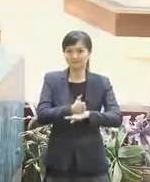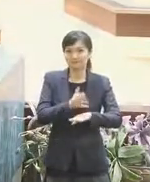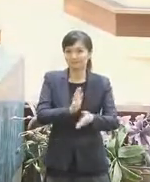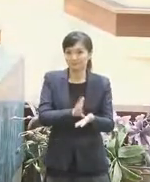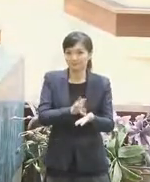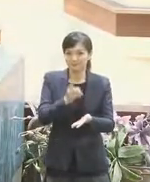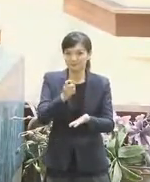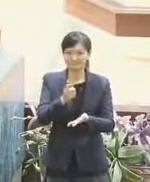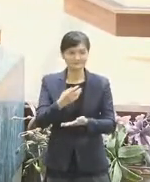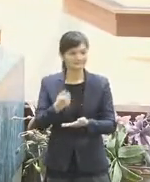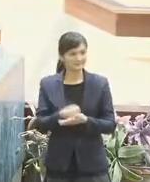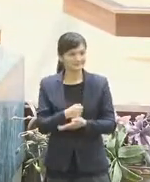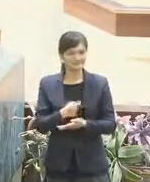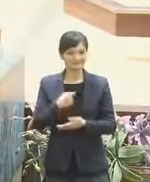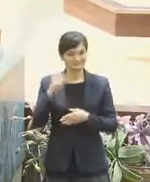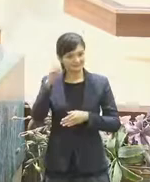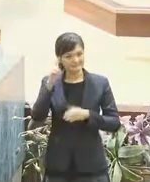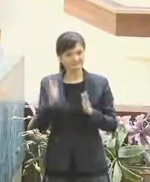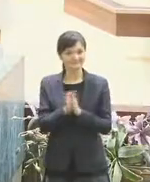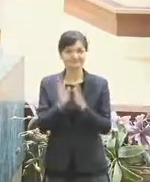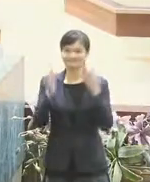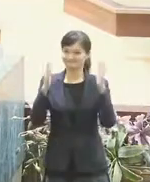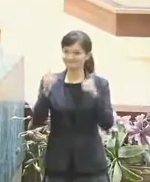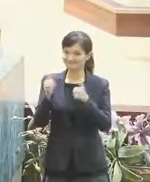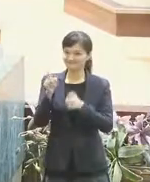望我们在这边可以掌声感谢她。